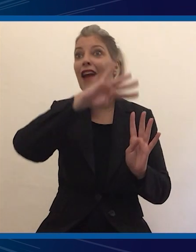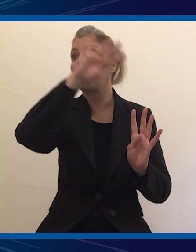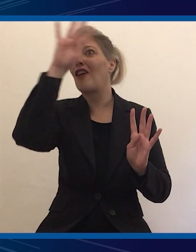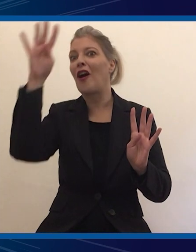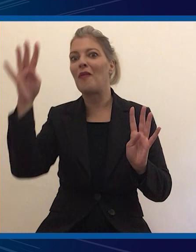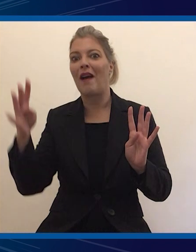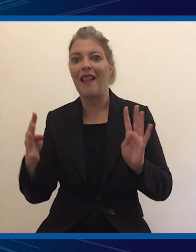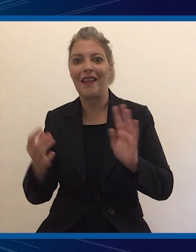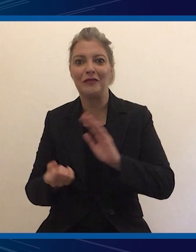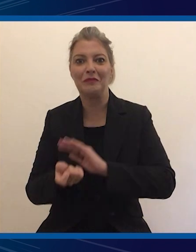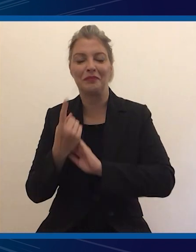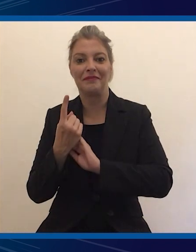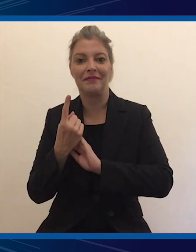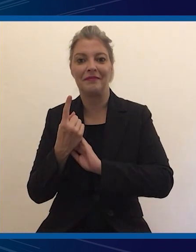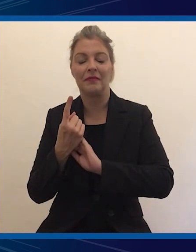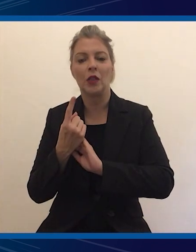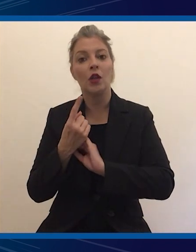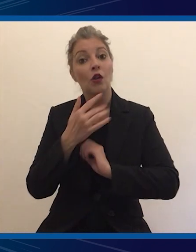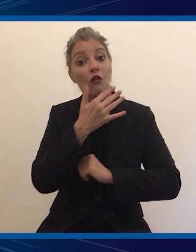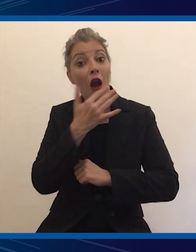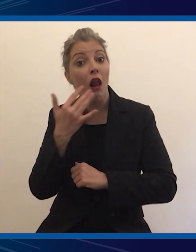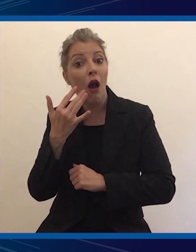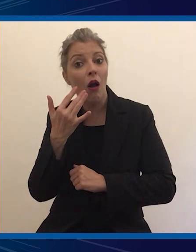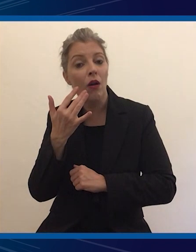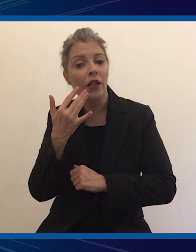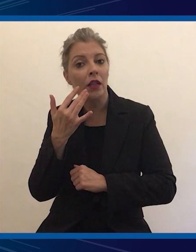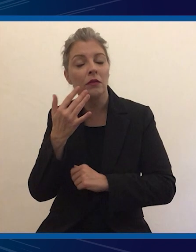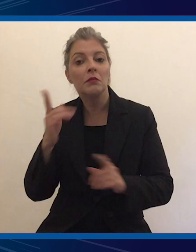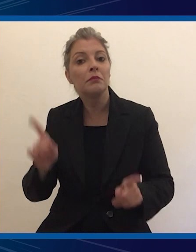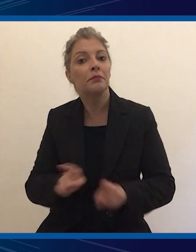i lineamenti, seguono i cambiamenti delle emozioni.